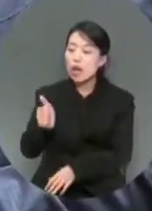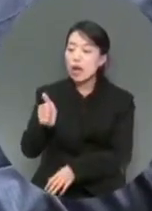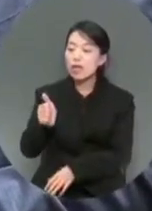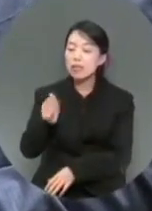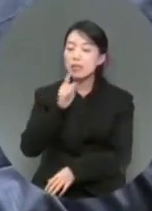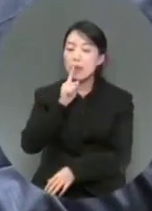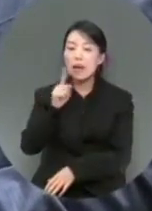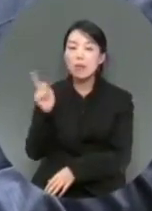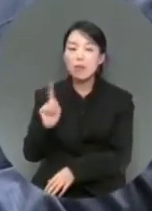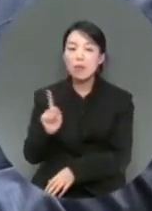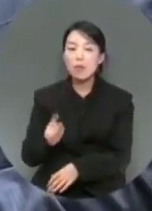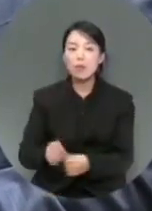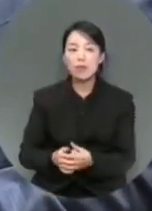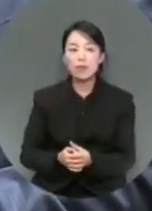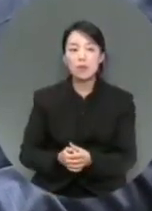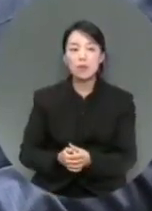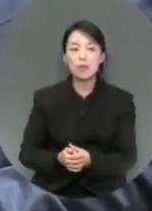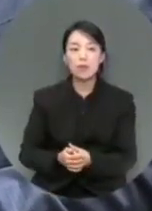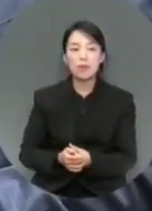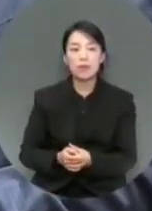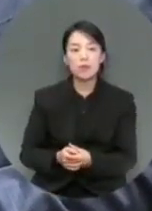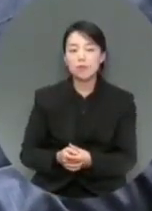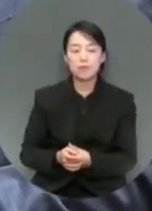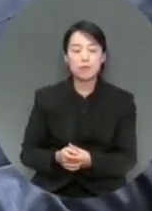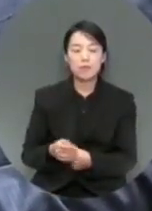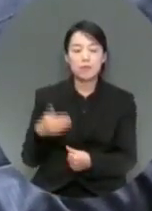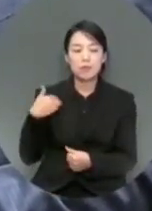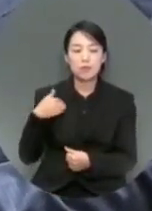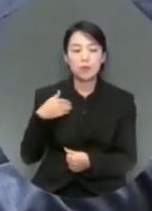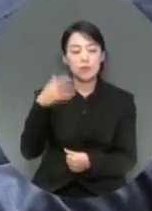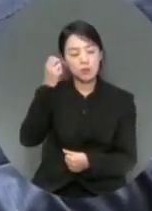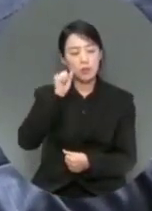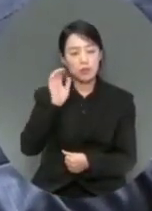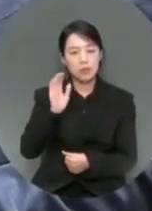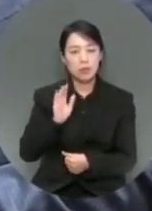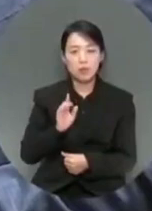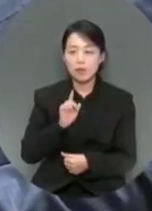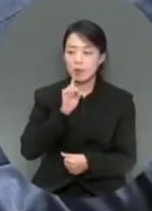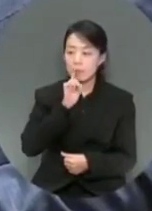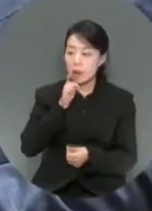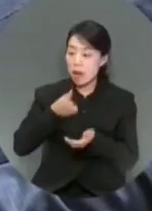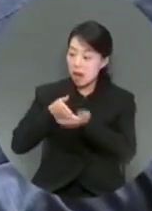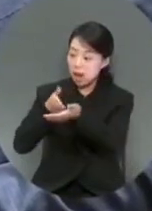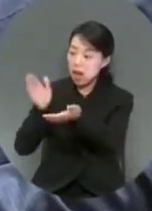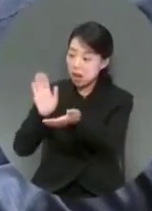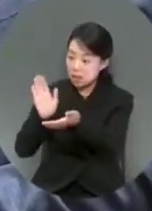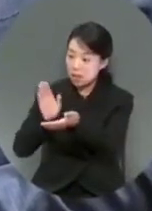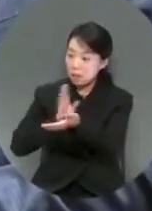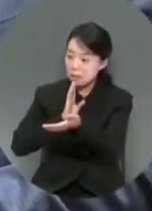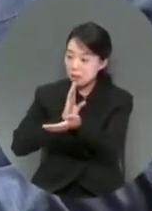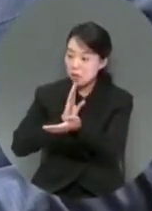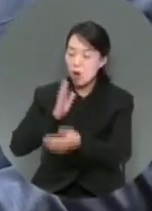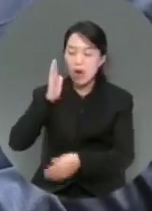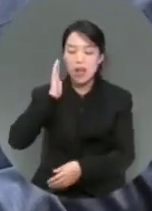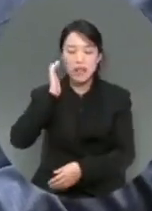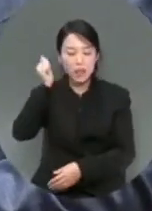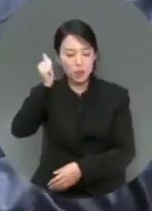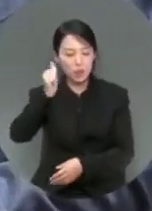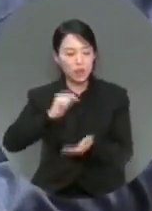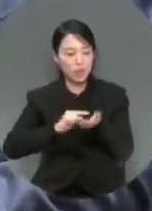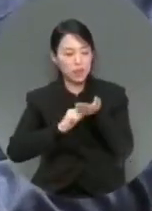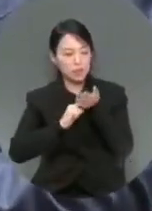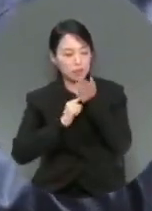제가 물어보지 못하겠습니다. 그까지는 기억을 잘 못하겠습니다. 정확히. 아무 얘기도 못했죠. 어? 이렇게 대통령 한마디에 이렇게